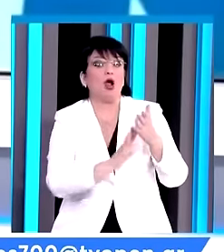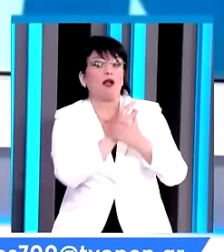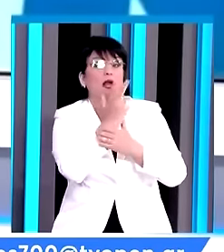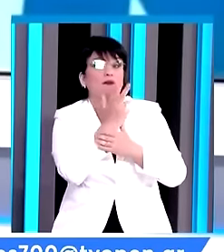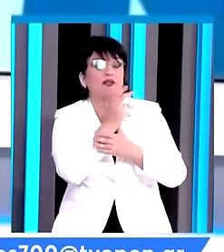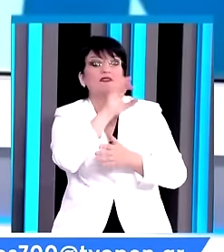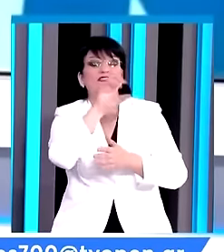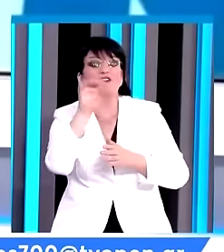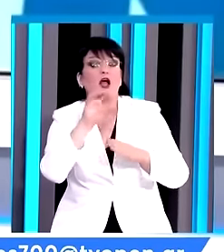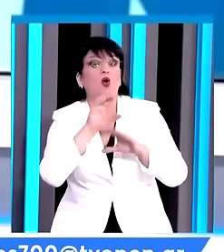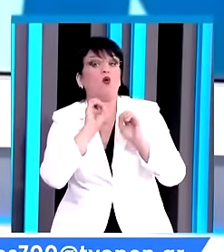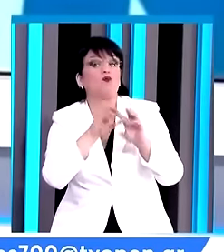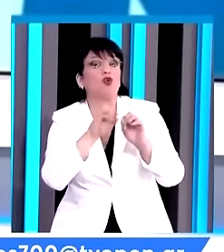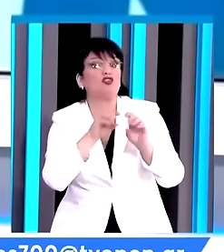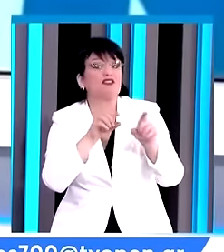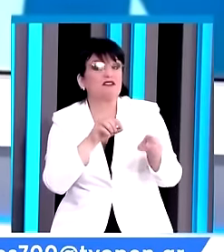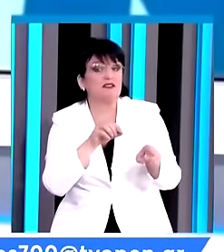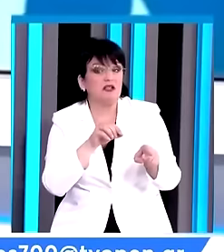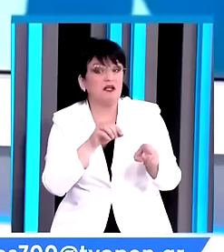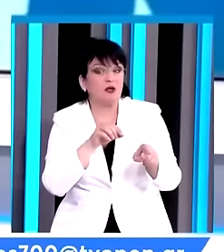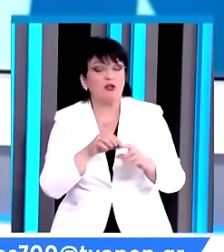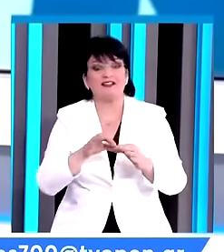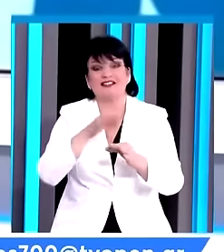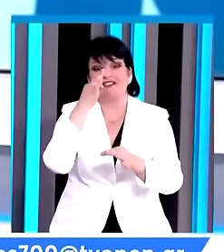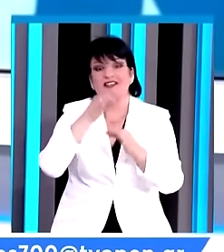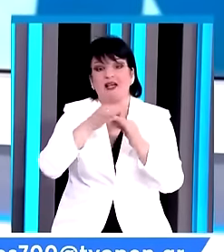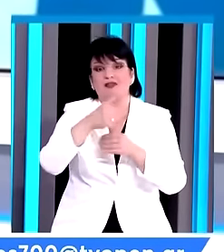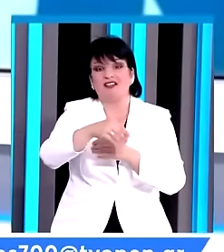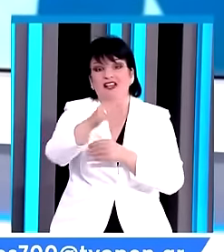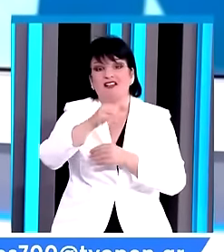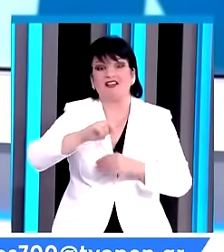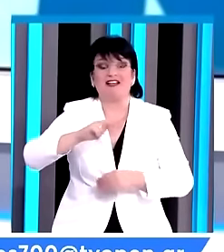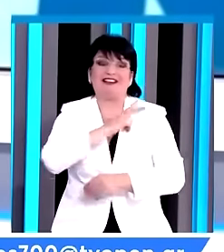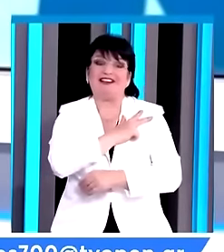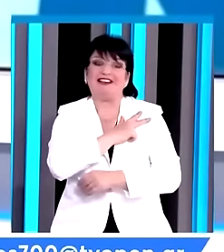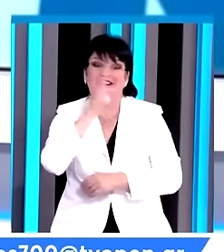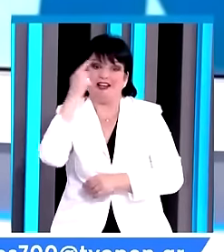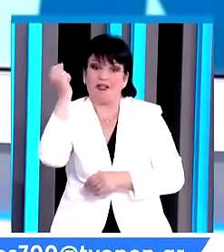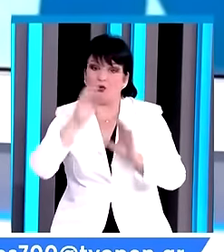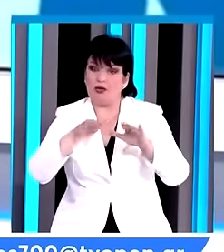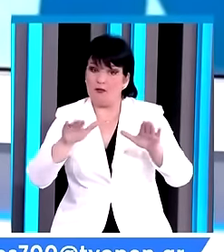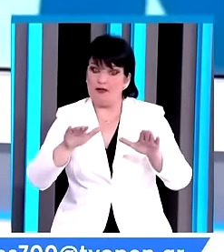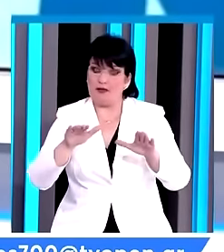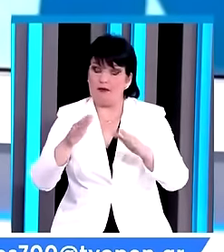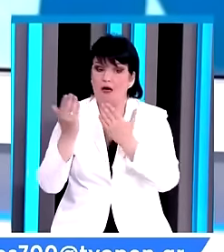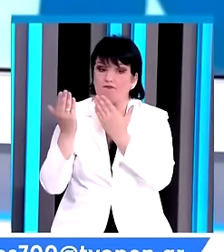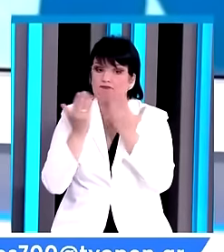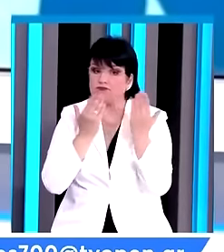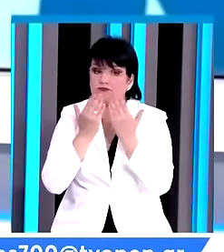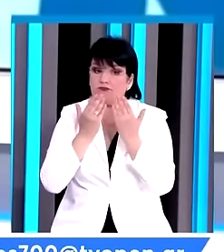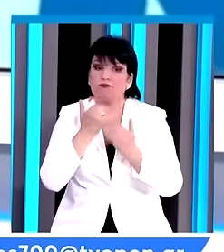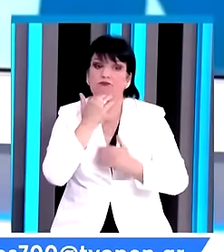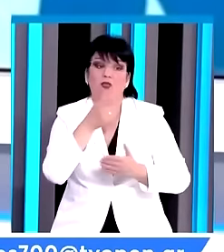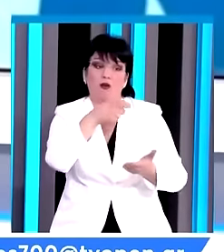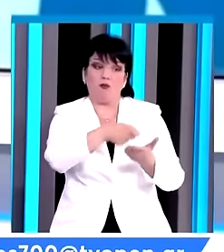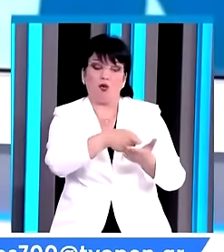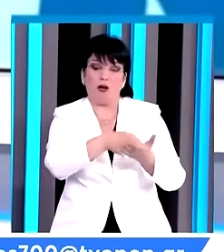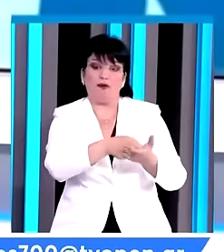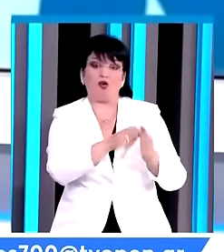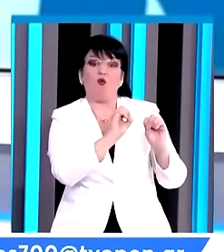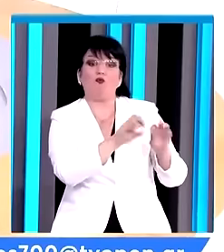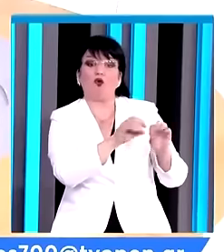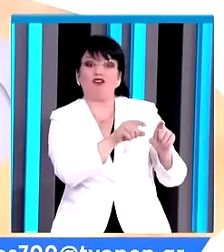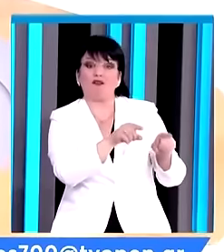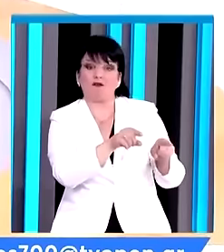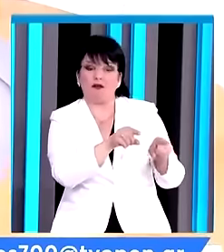φροντιστήριο, το οποίο ξεκινάει από τον Σεπτέμβριο για τα παιδιά της τρίτης λυκείου. Για αυτούς που μπορεί να μην μπορούν να πληρώσουν ένα φροντιστήριο ή για